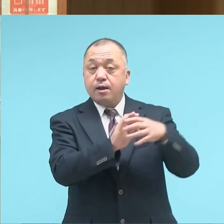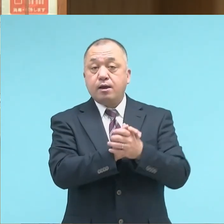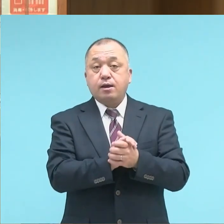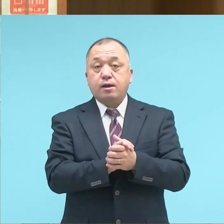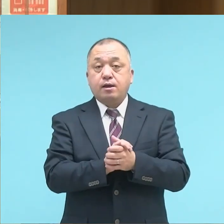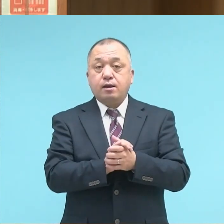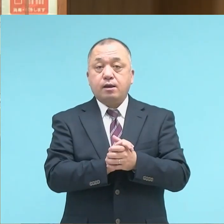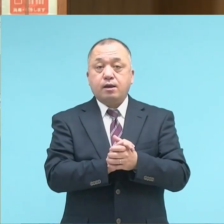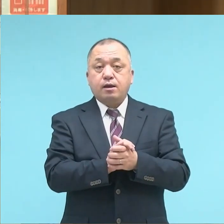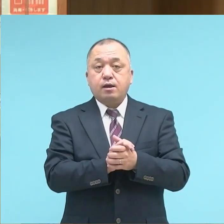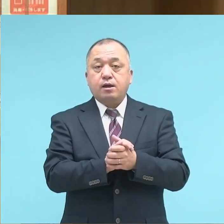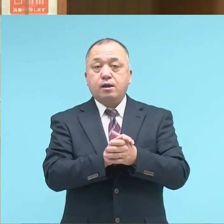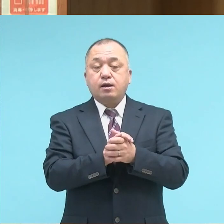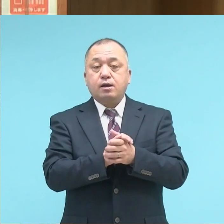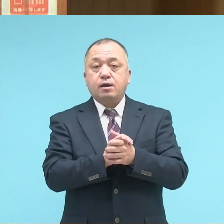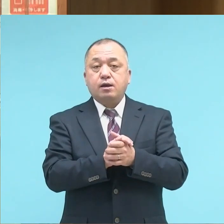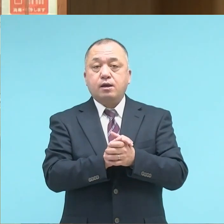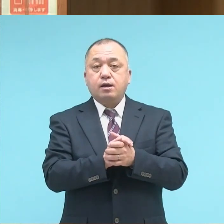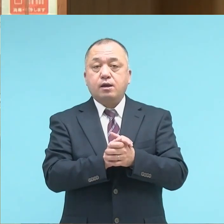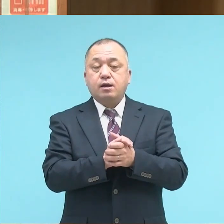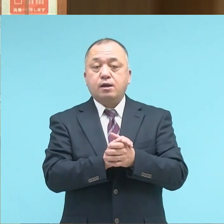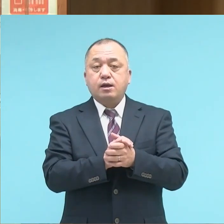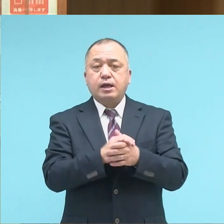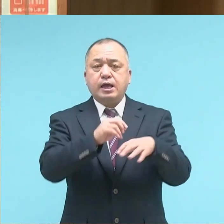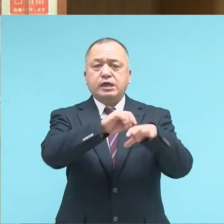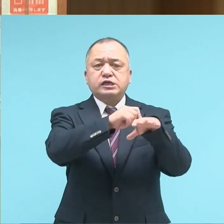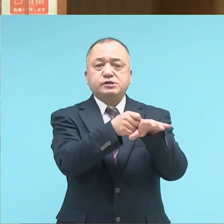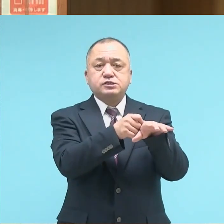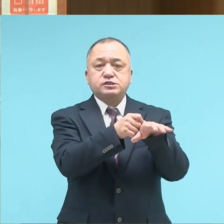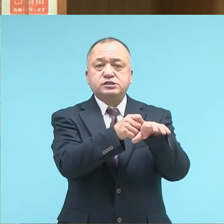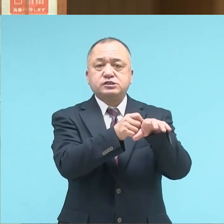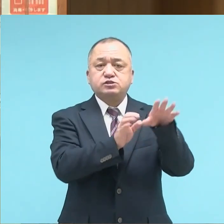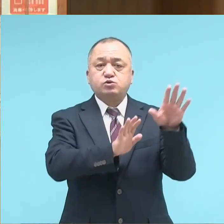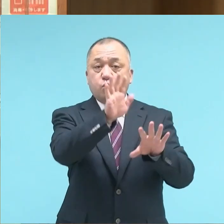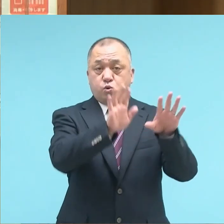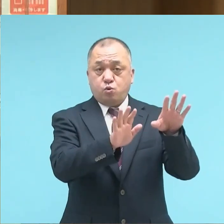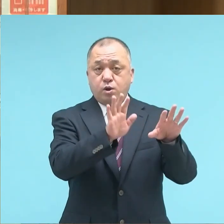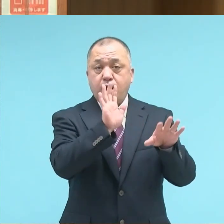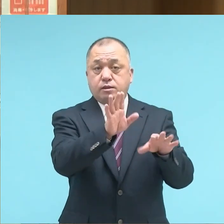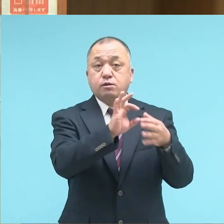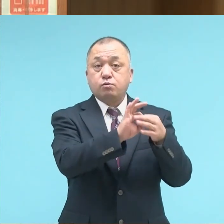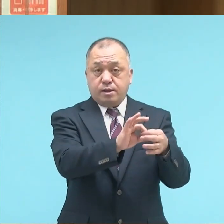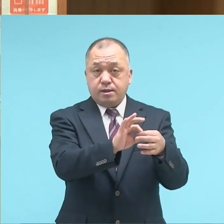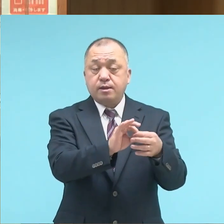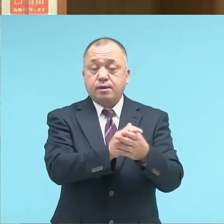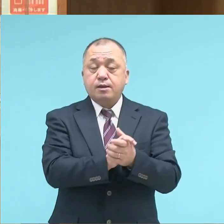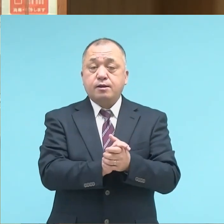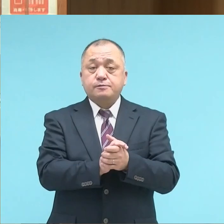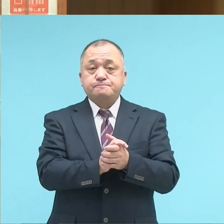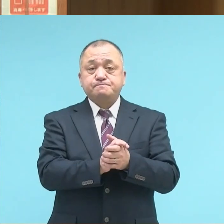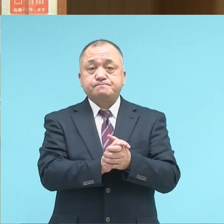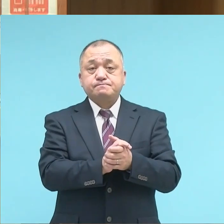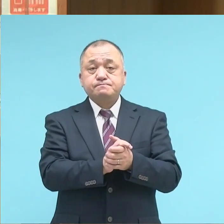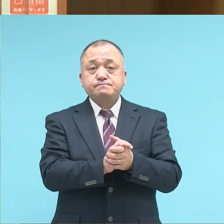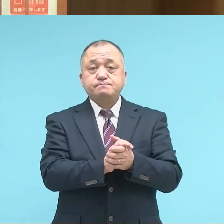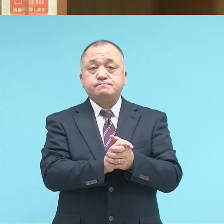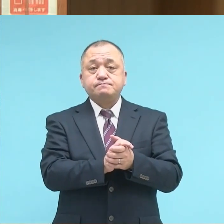今も大変なんですけども、厳しい状況などもございましたので、そういった指示を